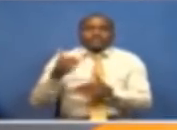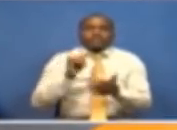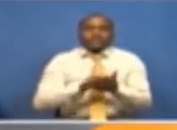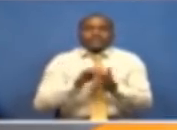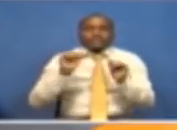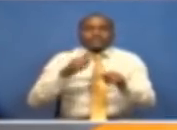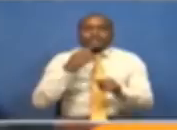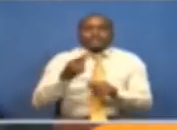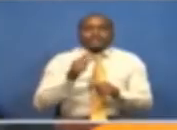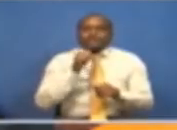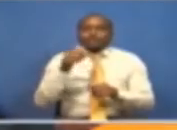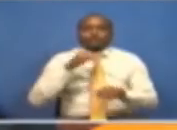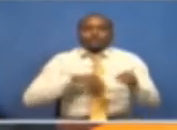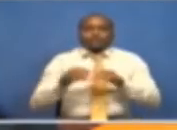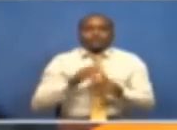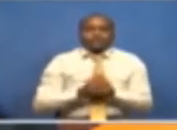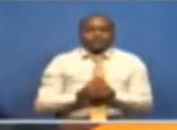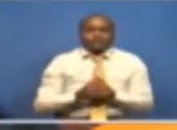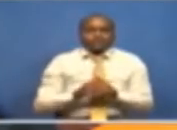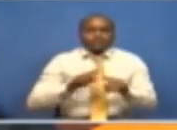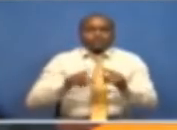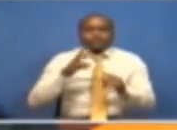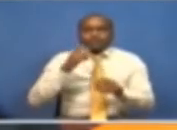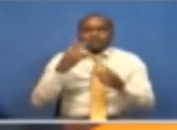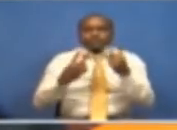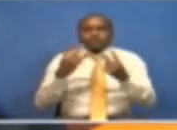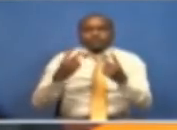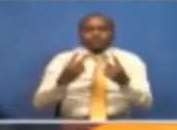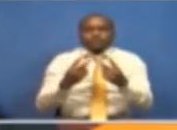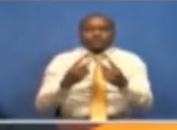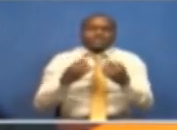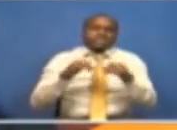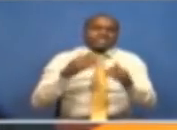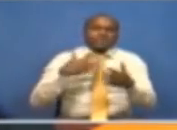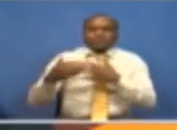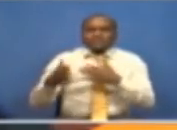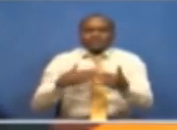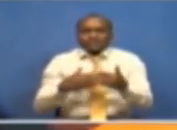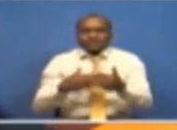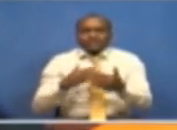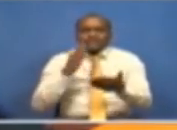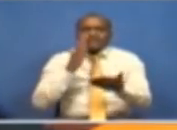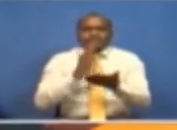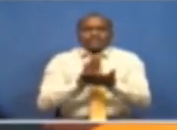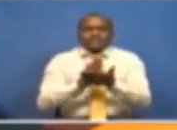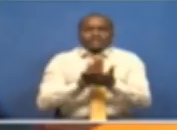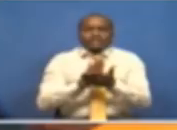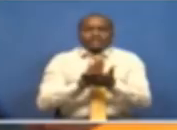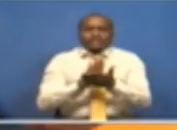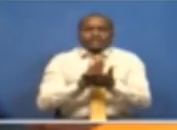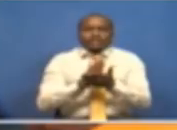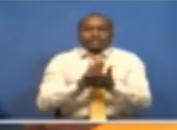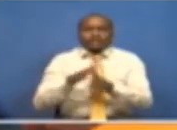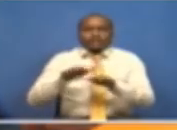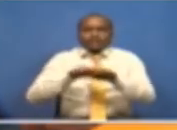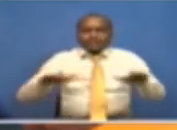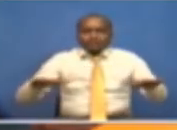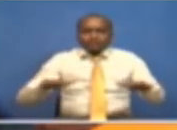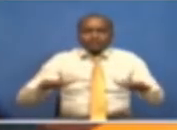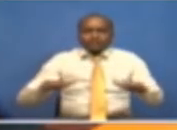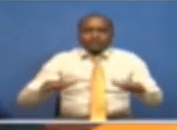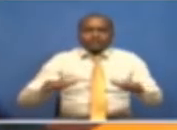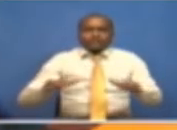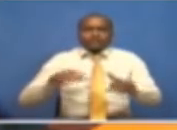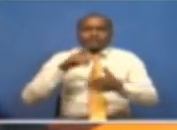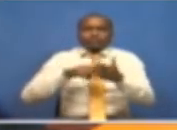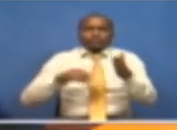say that he is not corrupt. Lakini year 2022, wajaribu nini? The real arena of the Kenyan people will be about what have